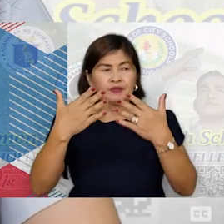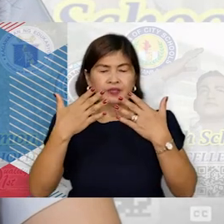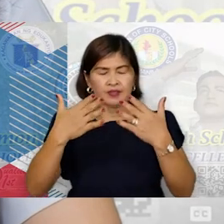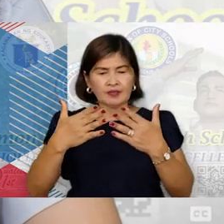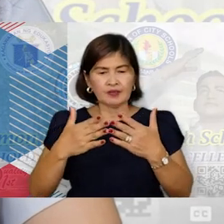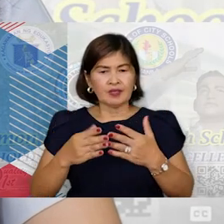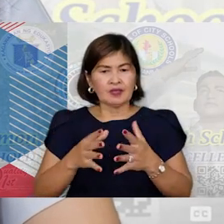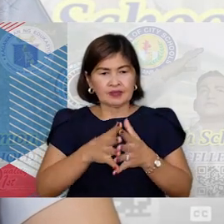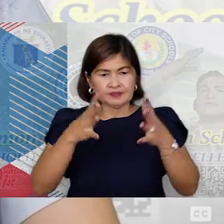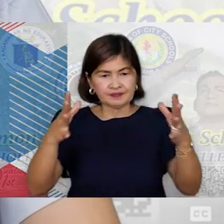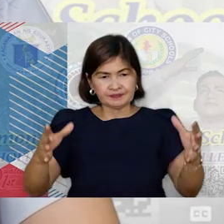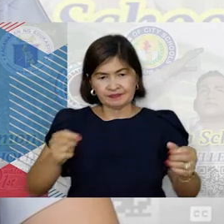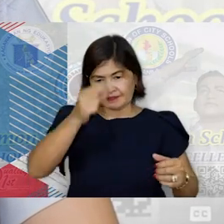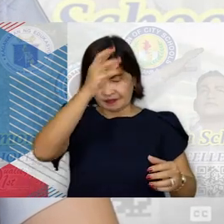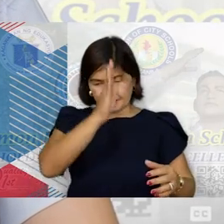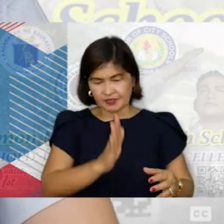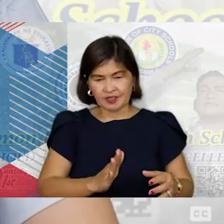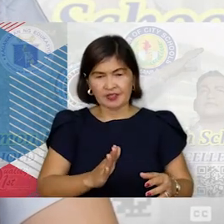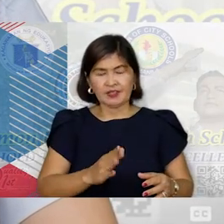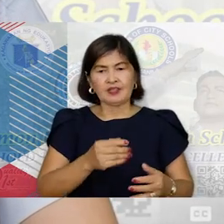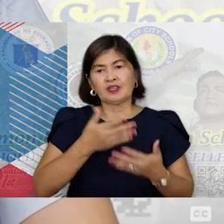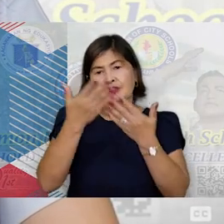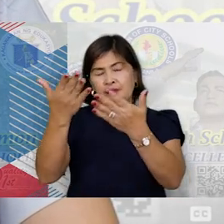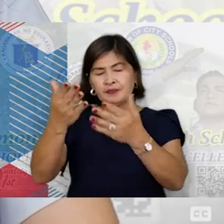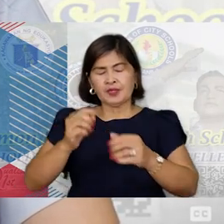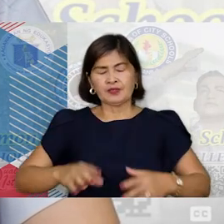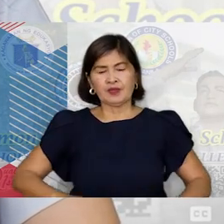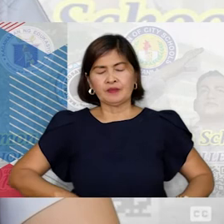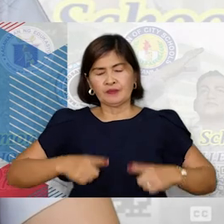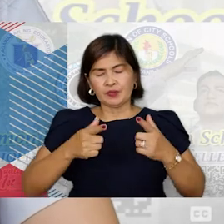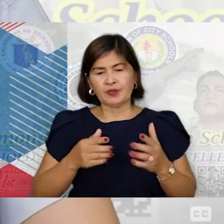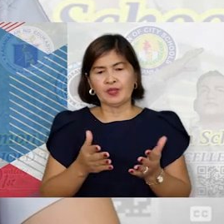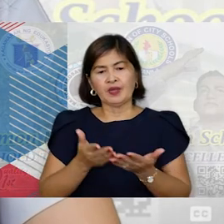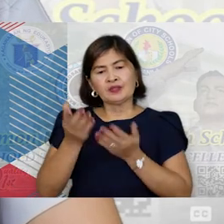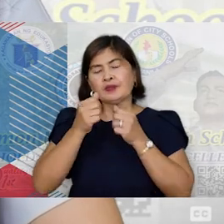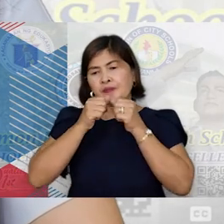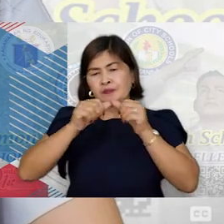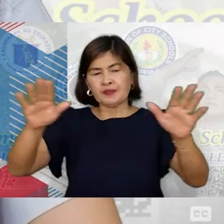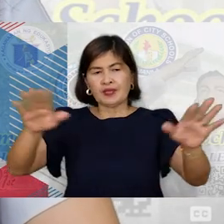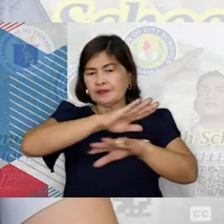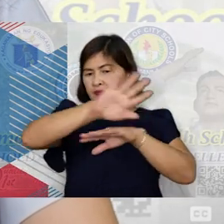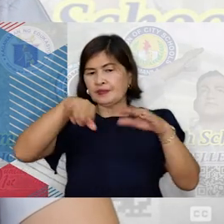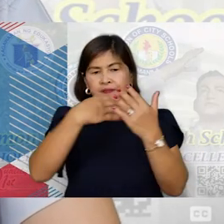sa dakilang may kapal na siyang nagdulot ng buhay at pagpapala sa ating lahat.